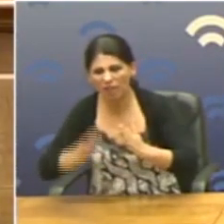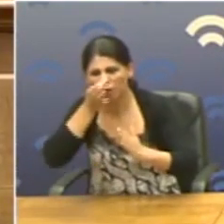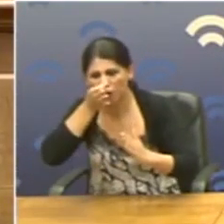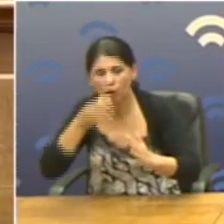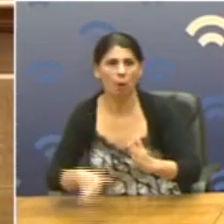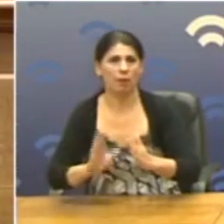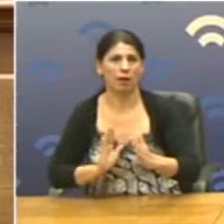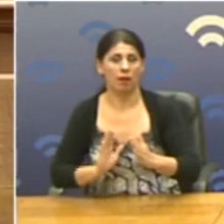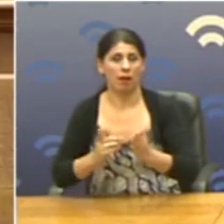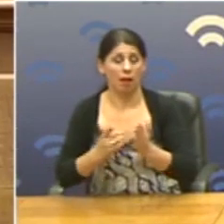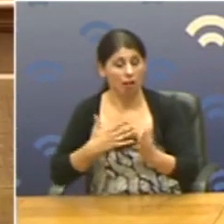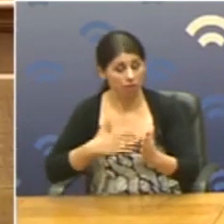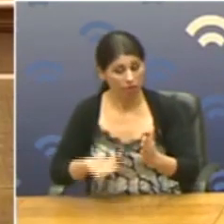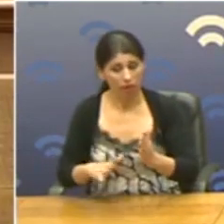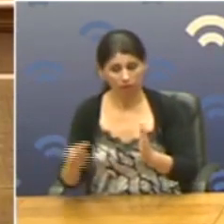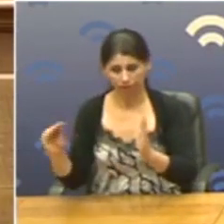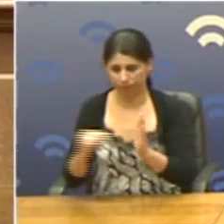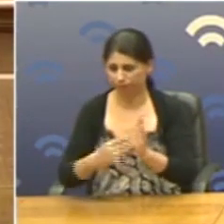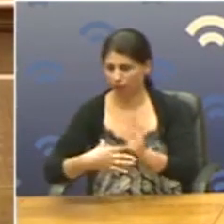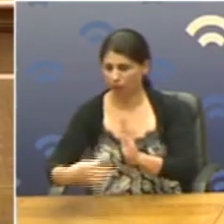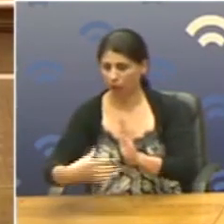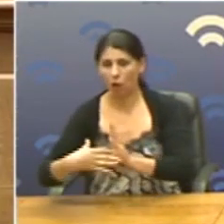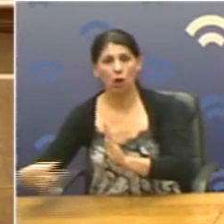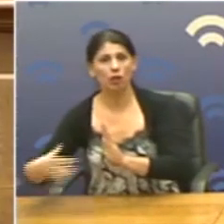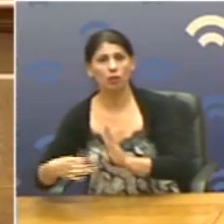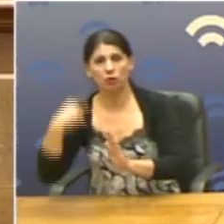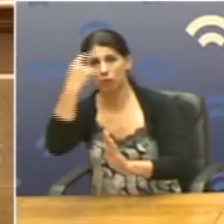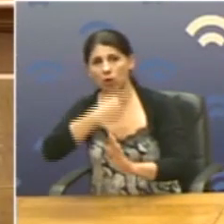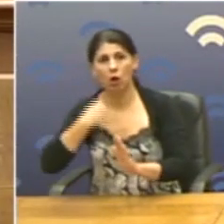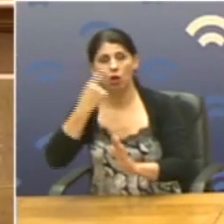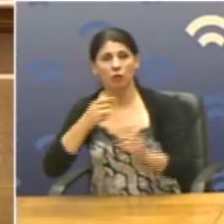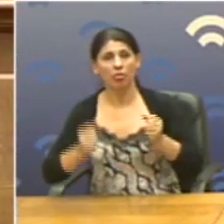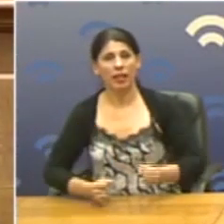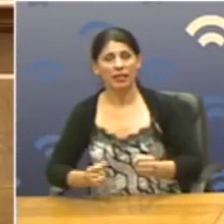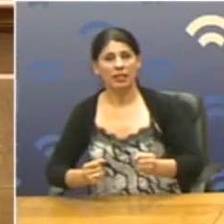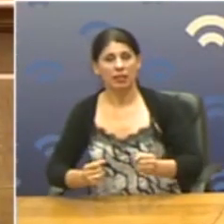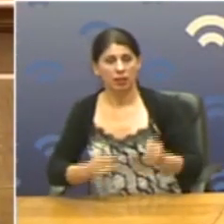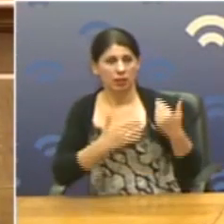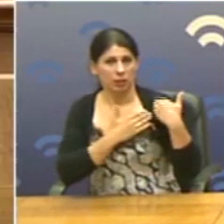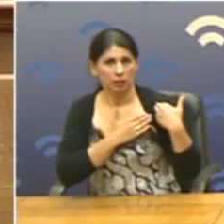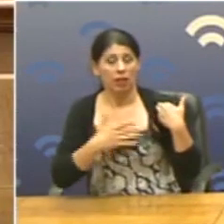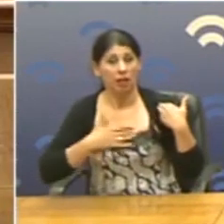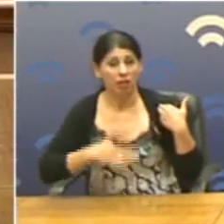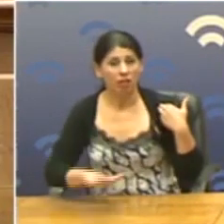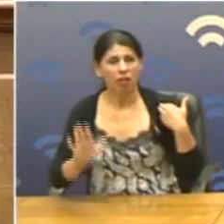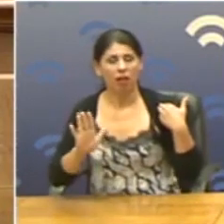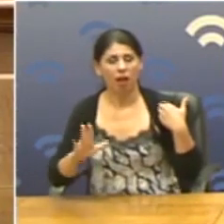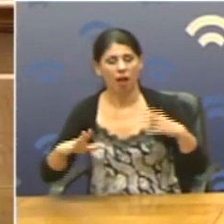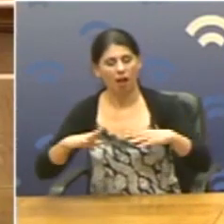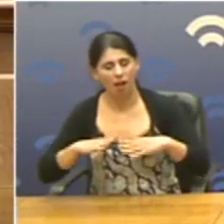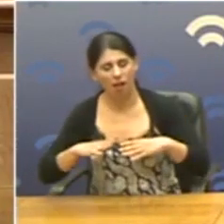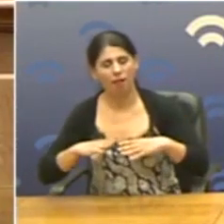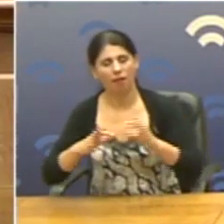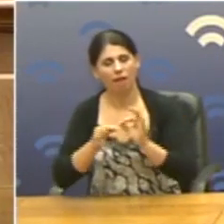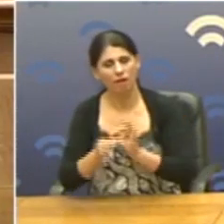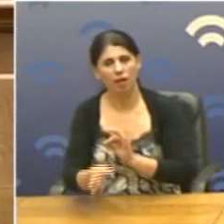των προσώπων που τοποθετείται σε διάφορες θέσεις ευθύνης την πιο άνετη, την πιο αδιατάρακτη